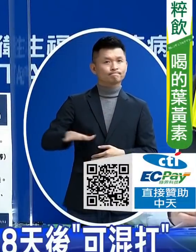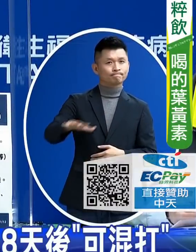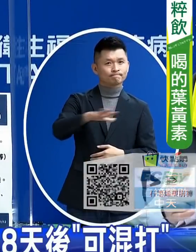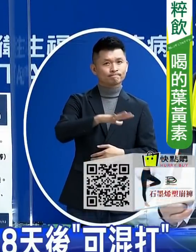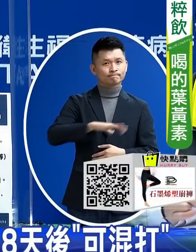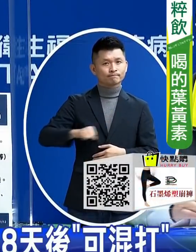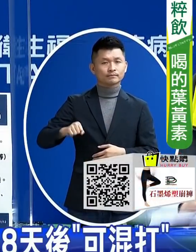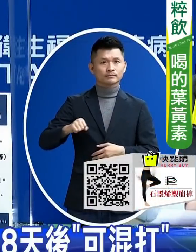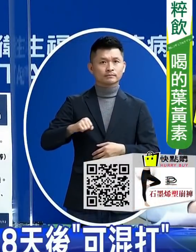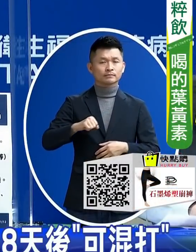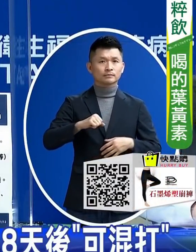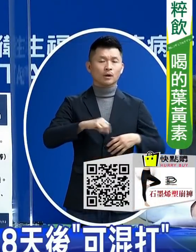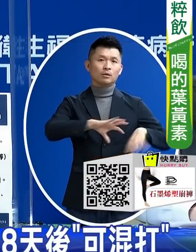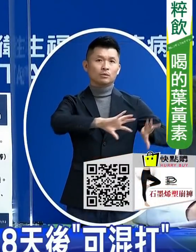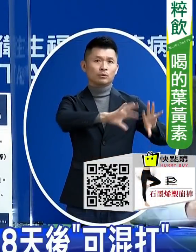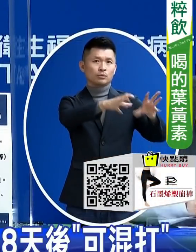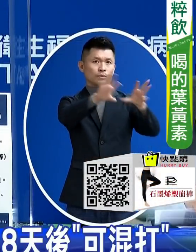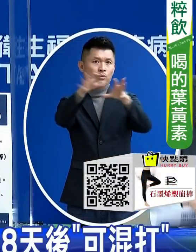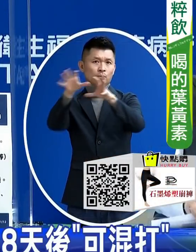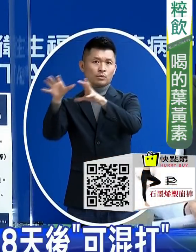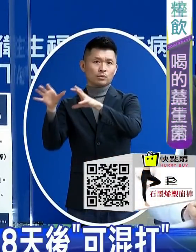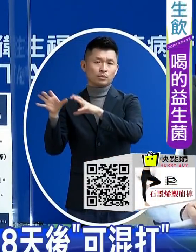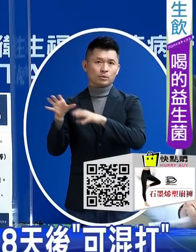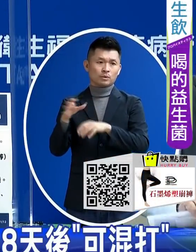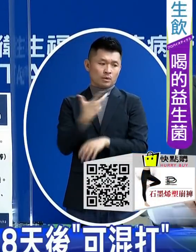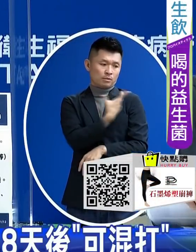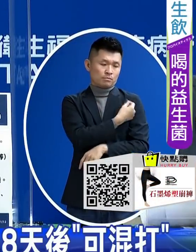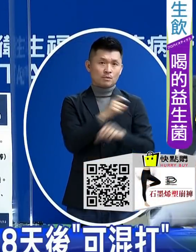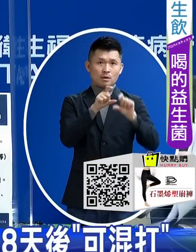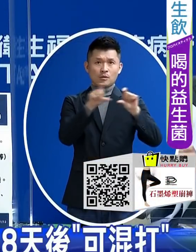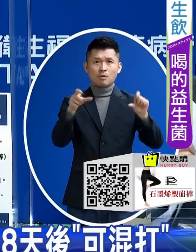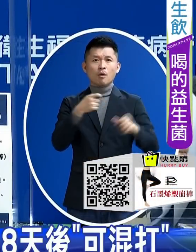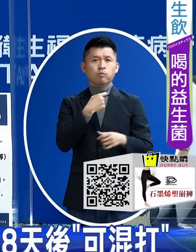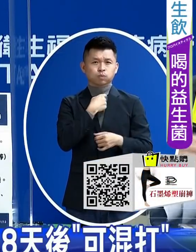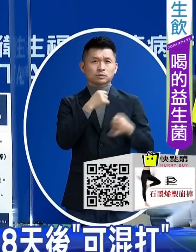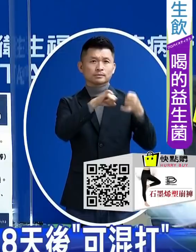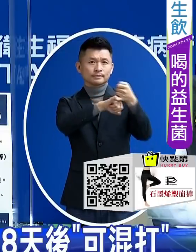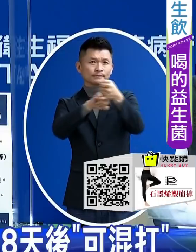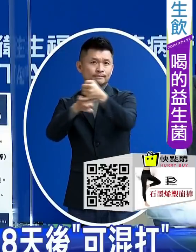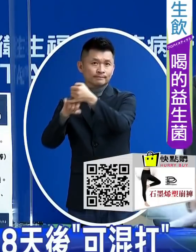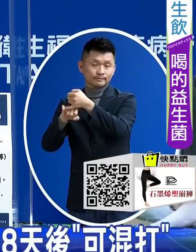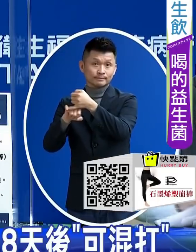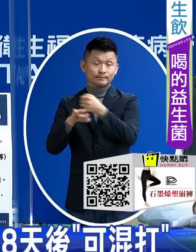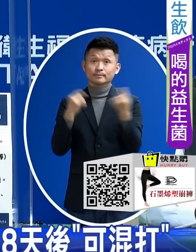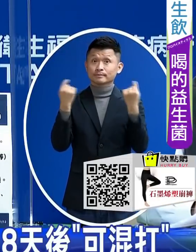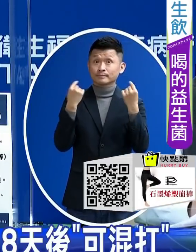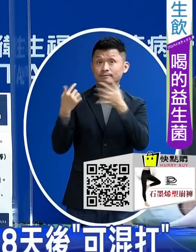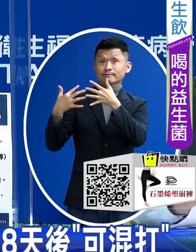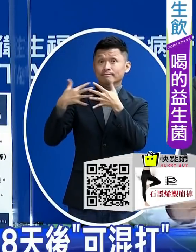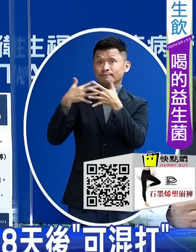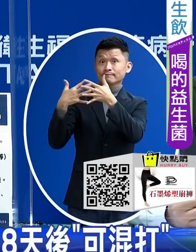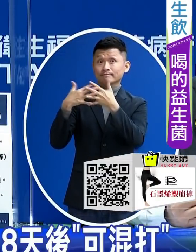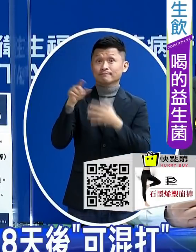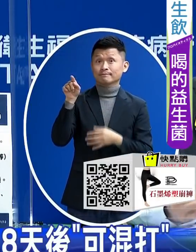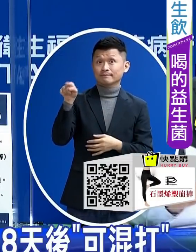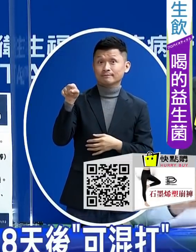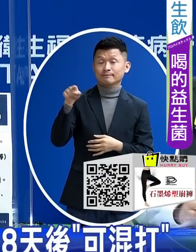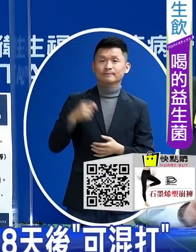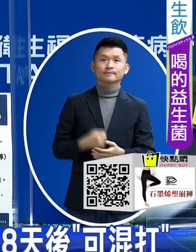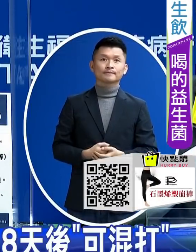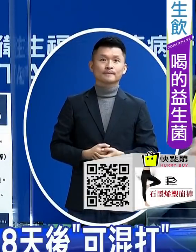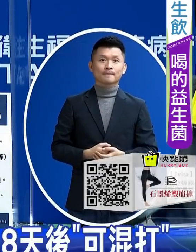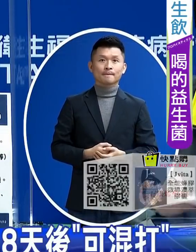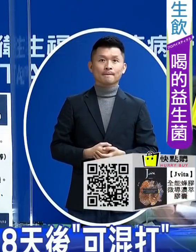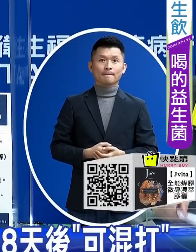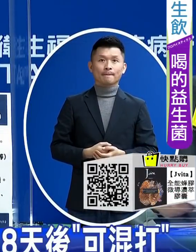些国际上对于疫苗的需求。那尤其有些国像在美国还是说在